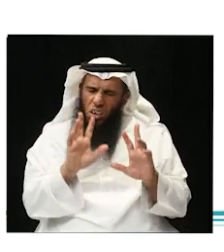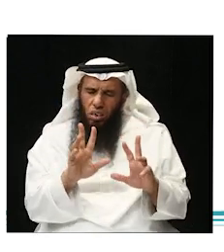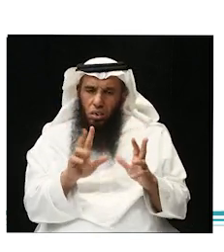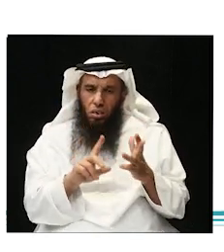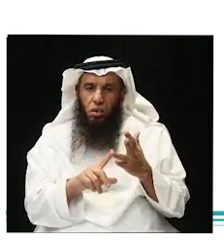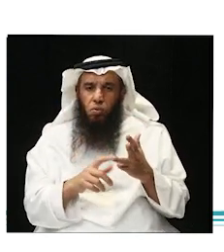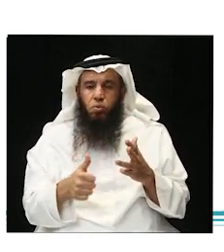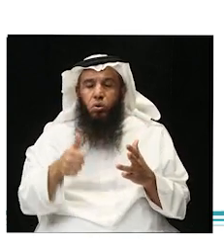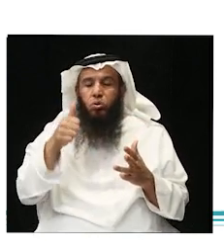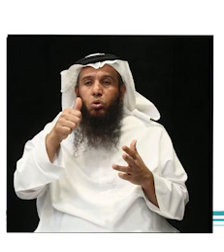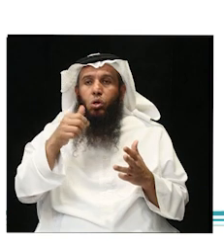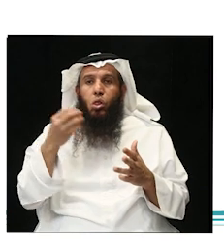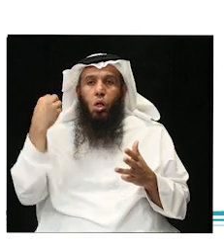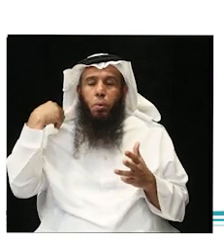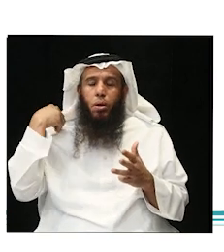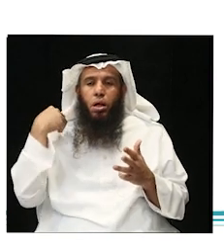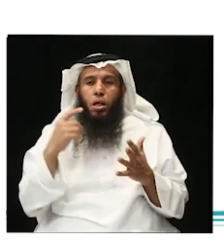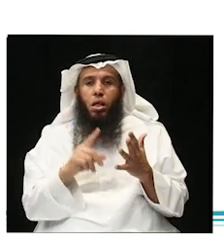الله لنا.